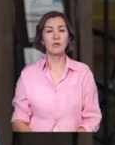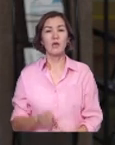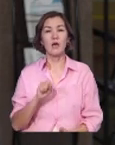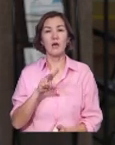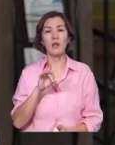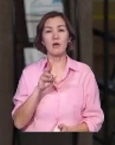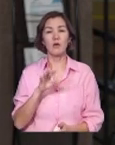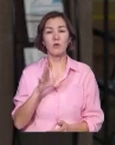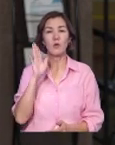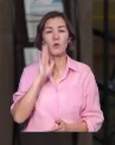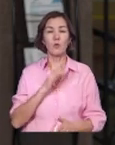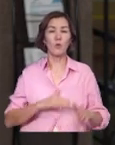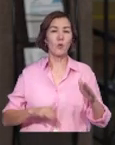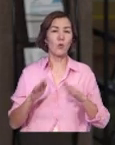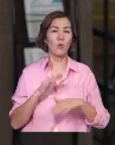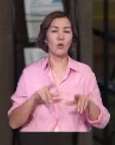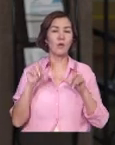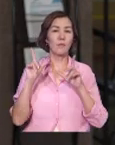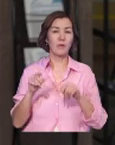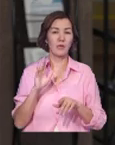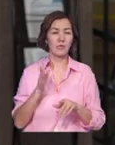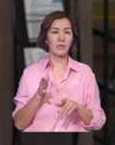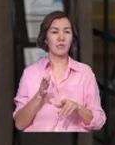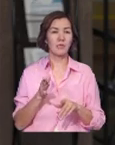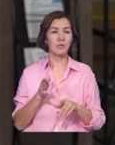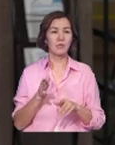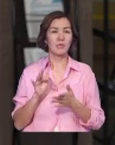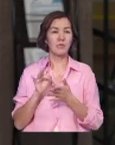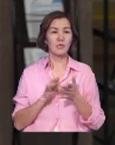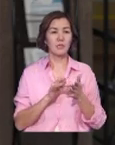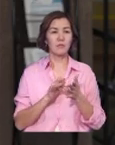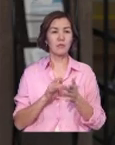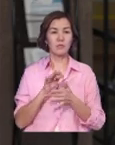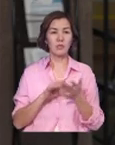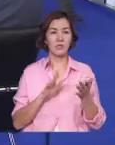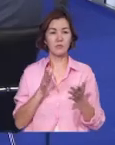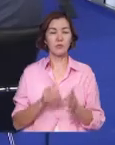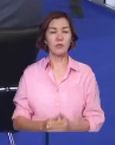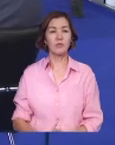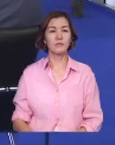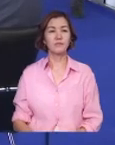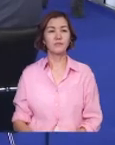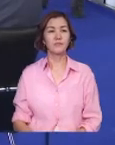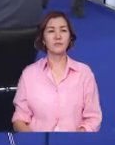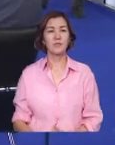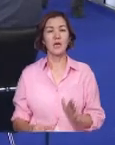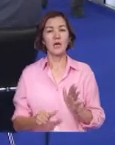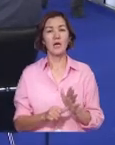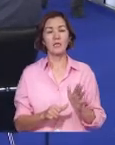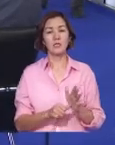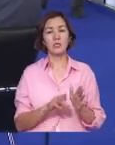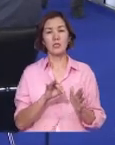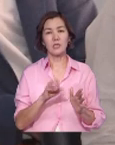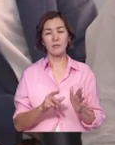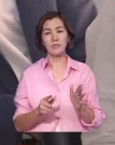көлі, біздің Қазақстанның маржаны, сол жерде экспедициямызды жалғастыратын боламыз. Ал 6-8 тамыз